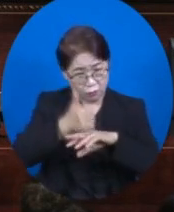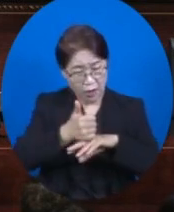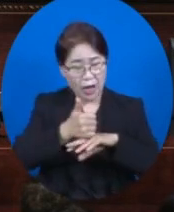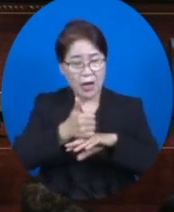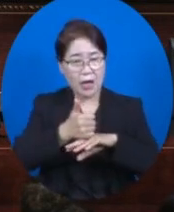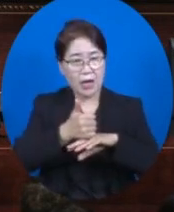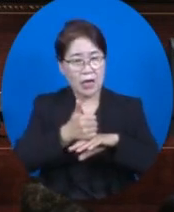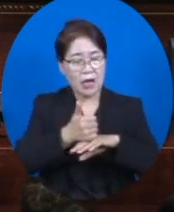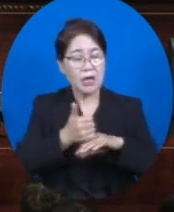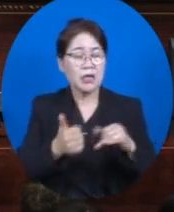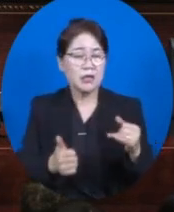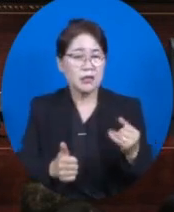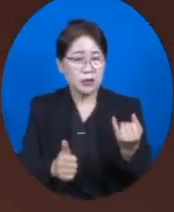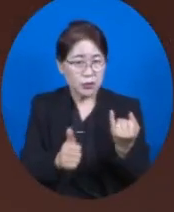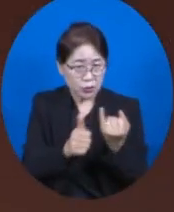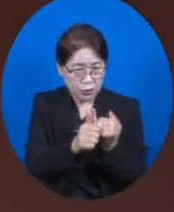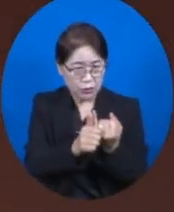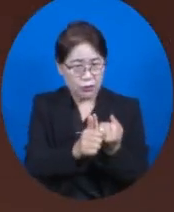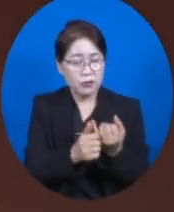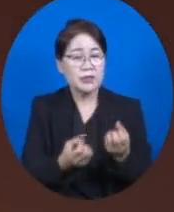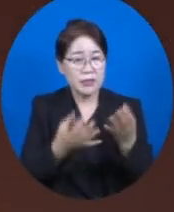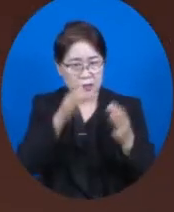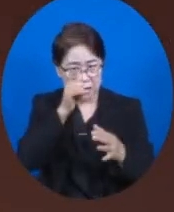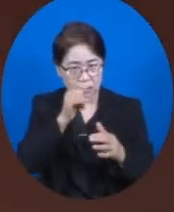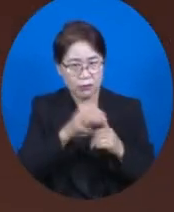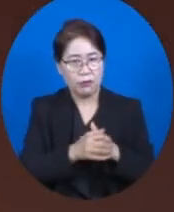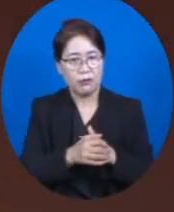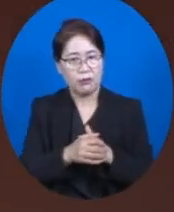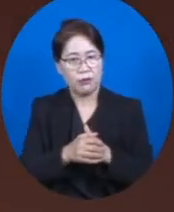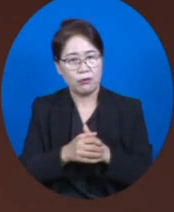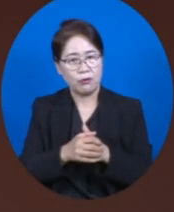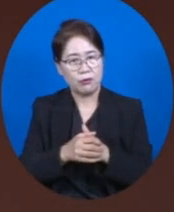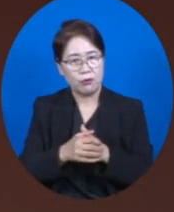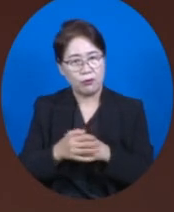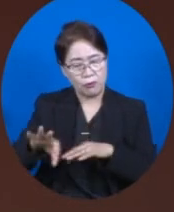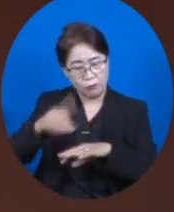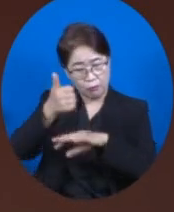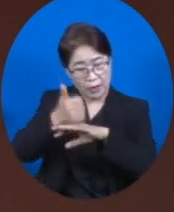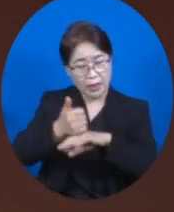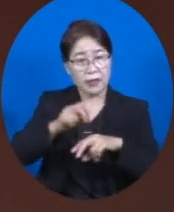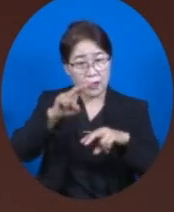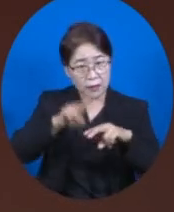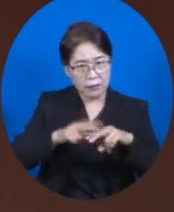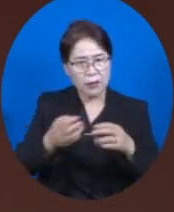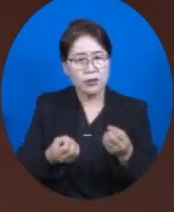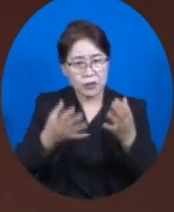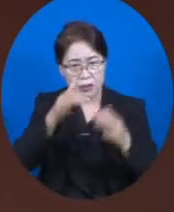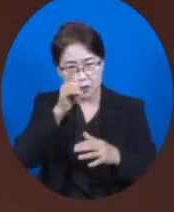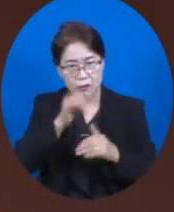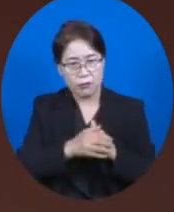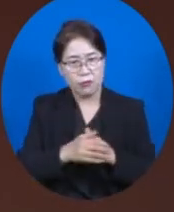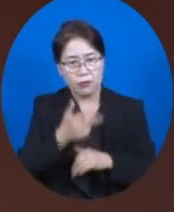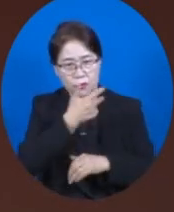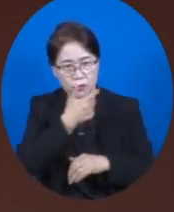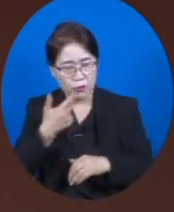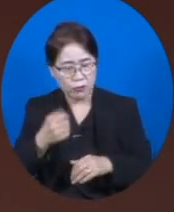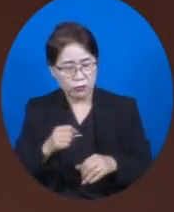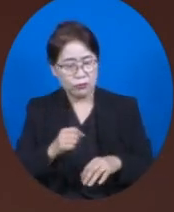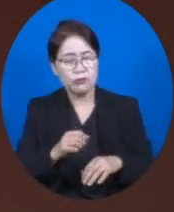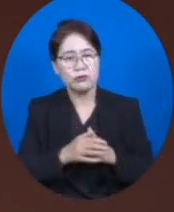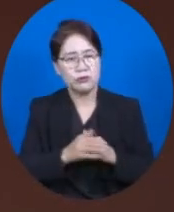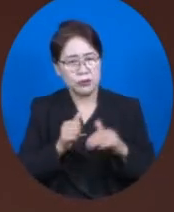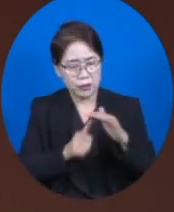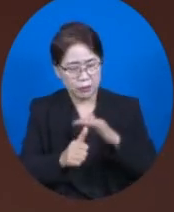영국의 역대 국왕들의 대관식이 있었습니다 그리고 영국을 대표하는 주요 인사들이